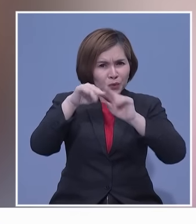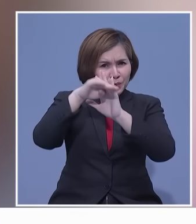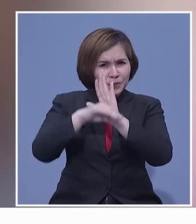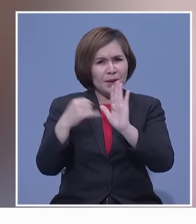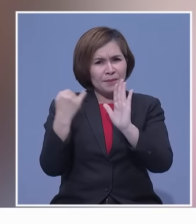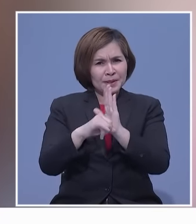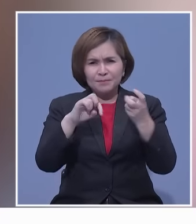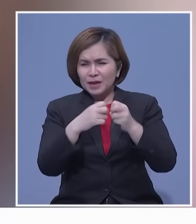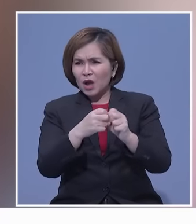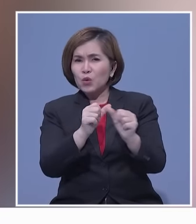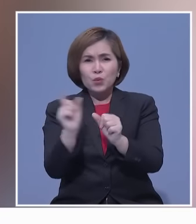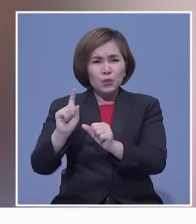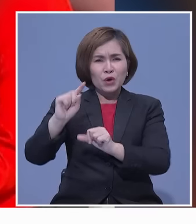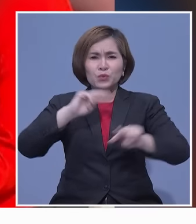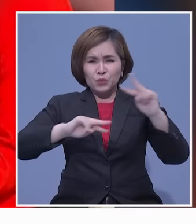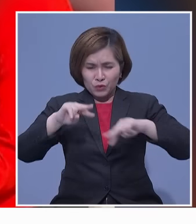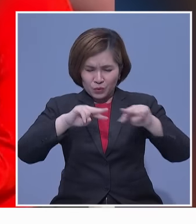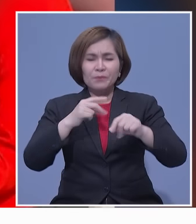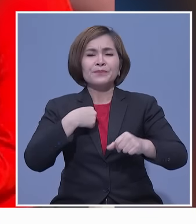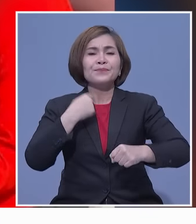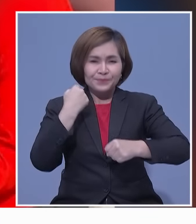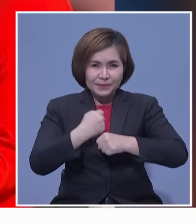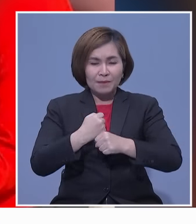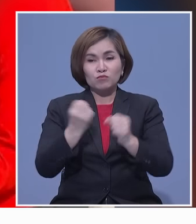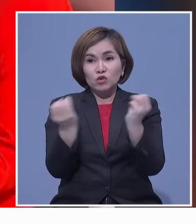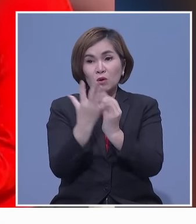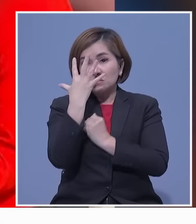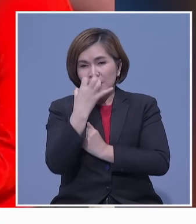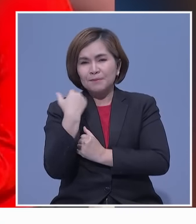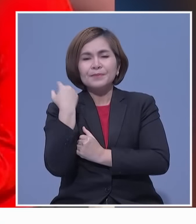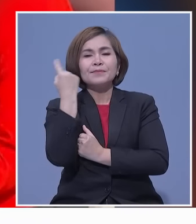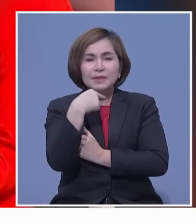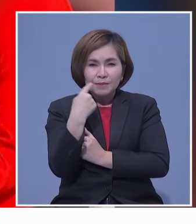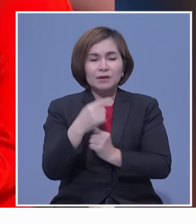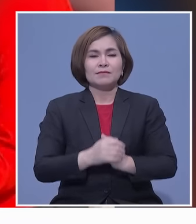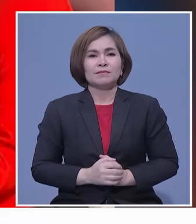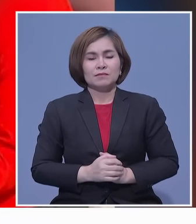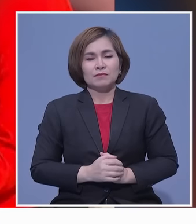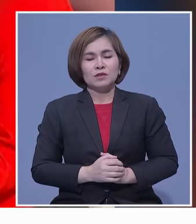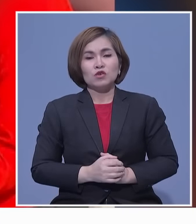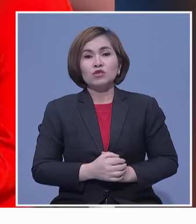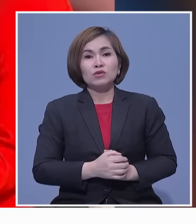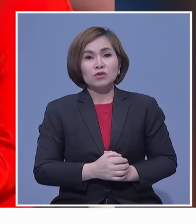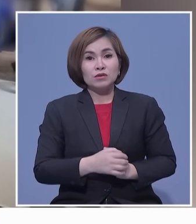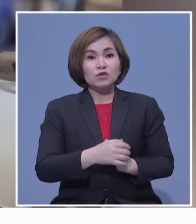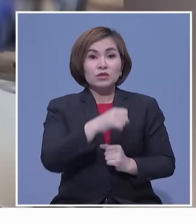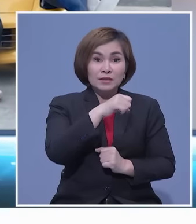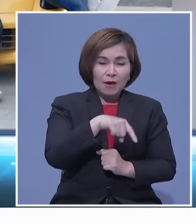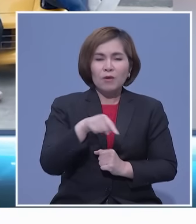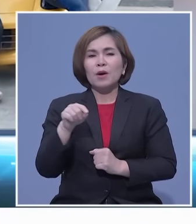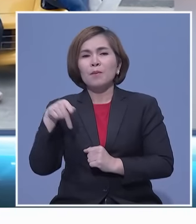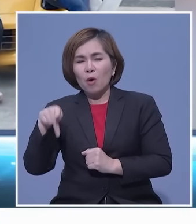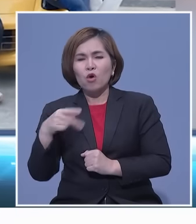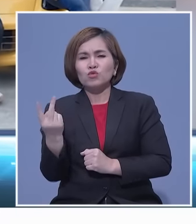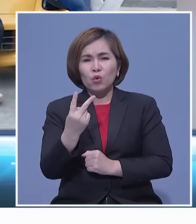ผิดพลาดในการประกอบธุรกิจตรงไหนของตัวเองและมีใครเสียหายบ้างโดยทั้งพี่แซมกับบอสพอบอกว่าตกใจกันมากและ